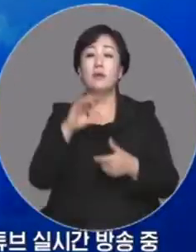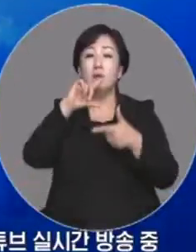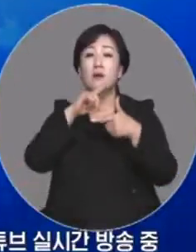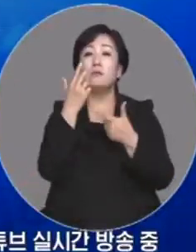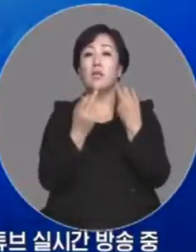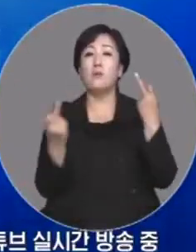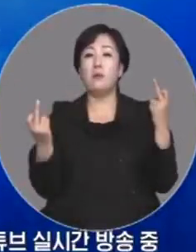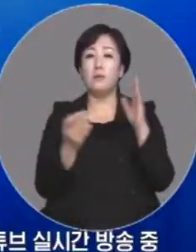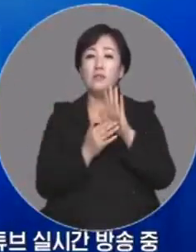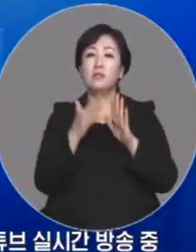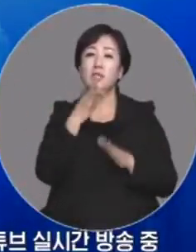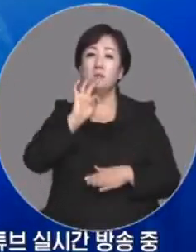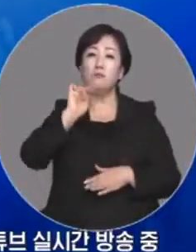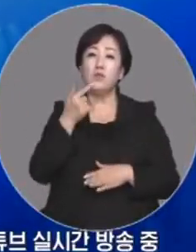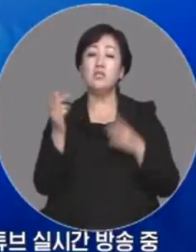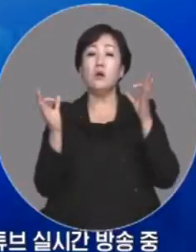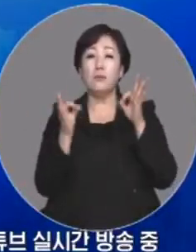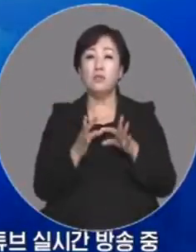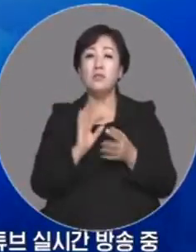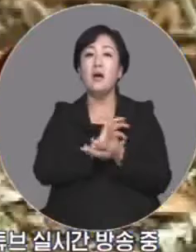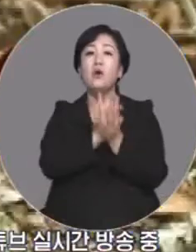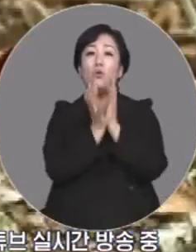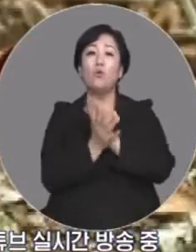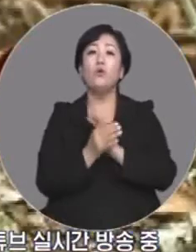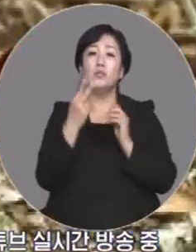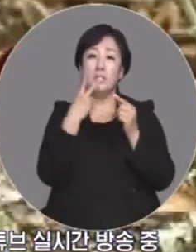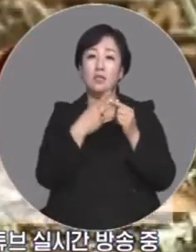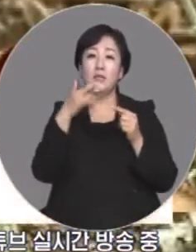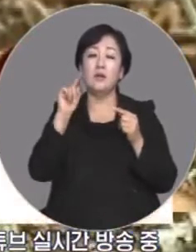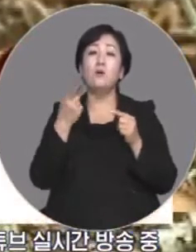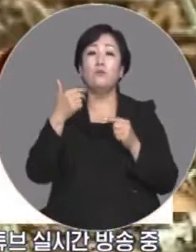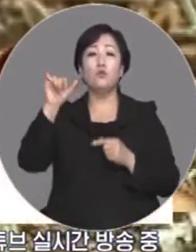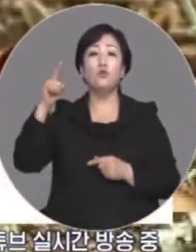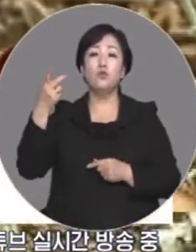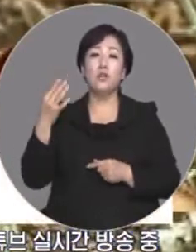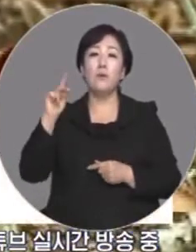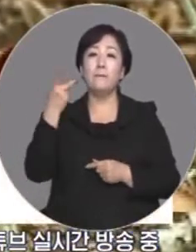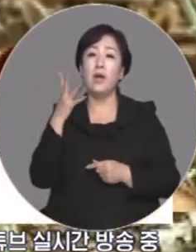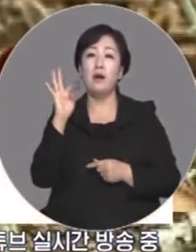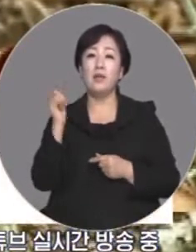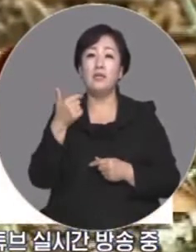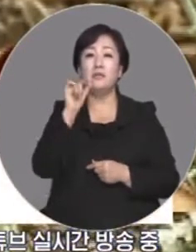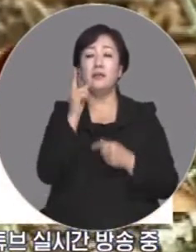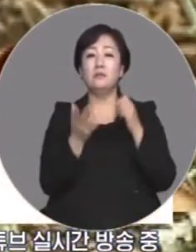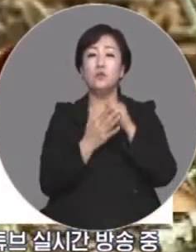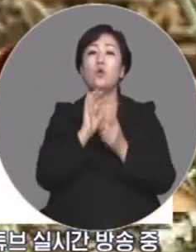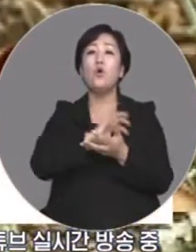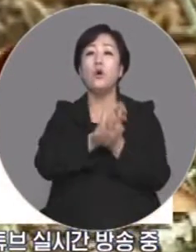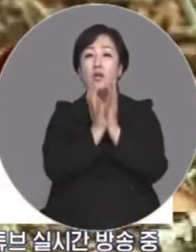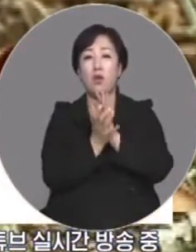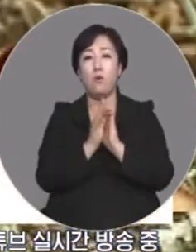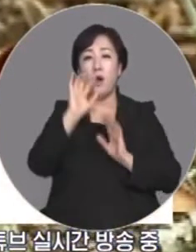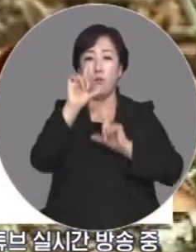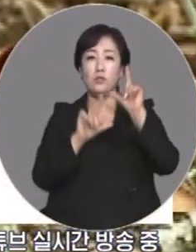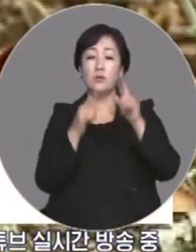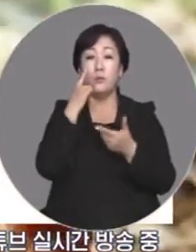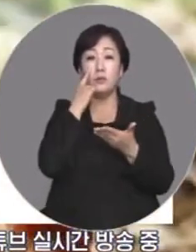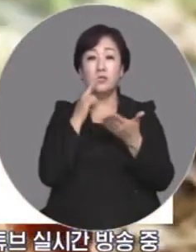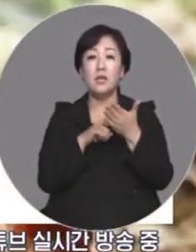영남알프스 신불산에서 멸종 위기 야생생물 2급인 구름 병아리 난초 자생지와 개화 모습이